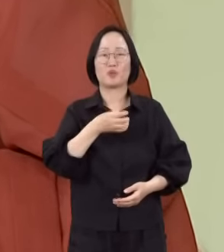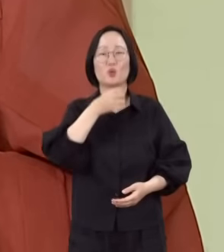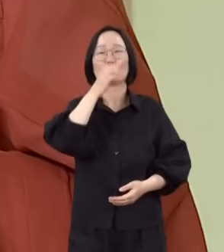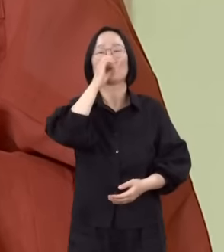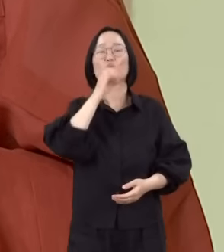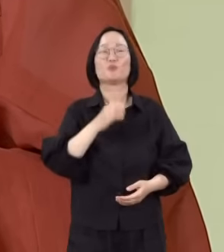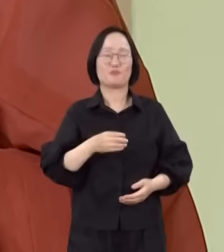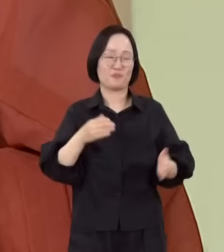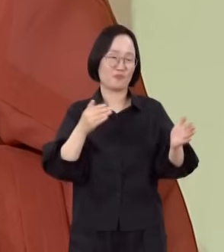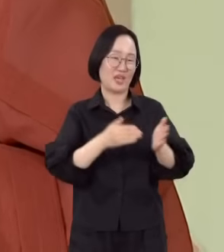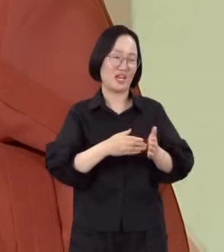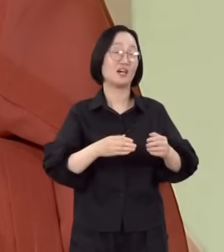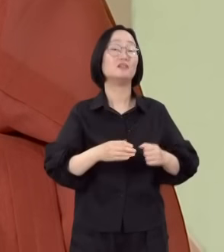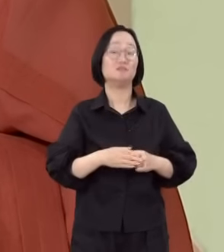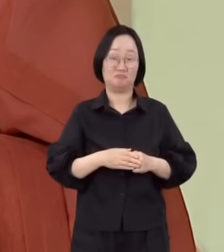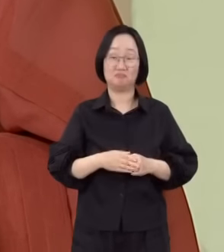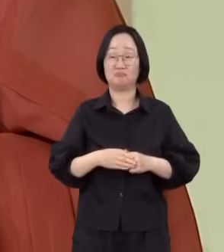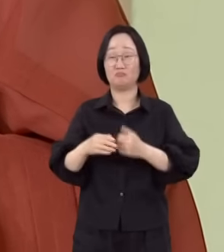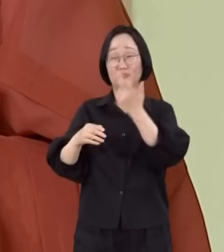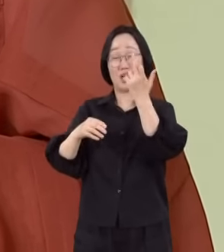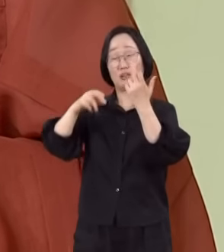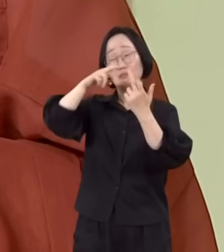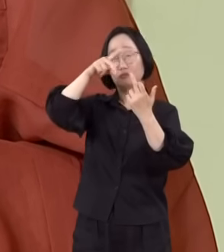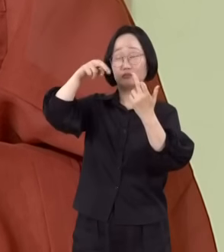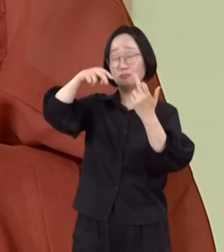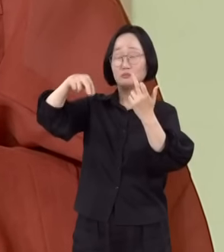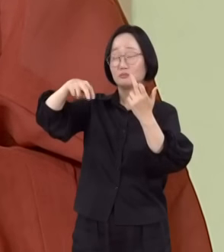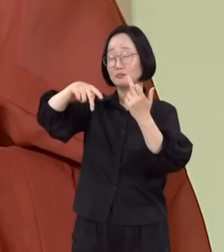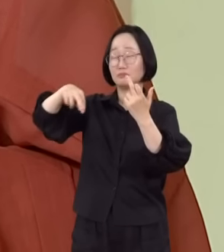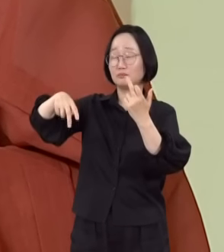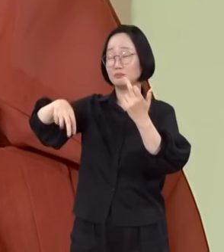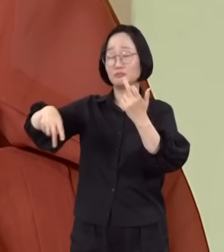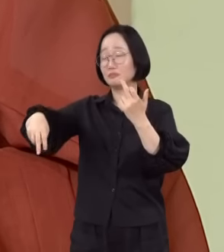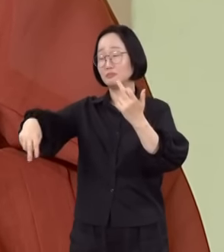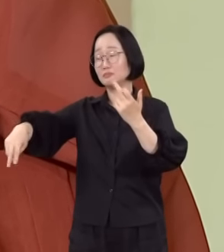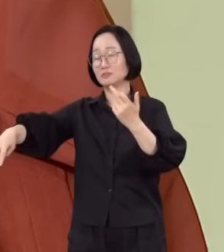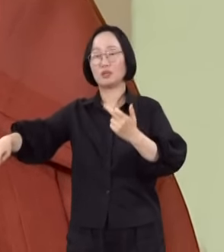이렇게 이제 드시고 딱 산을 내려오는데